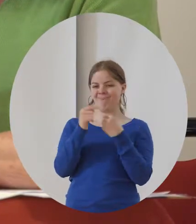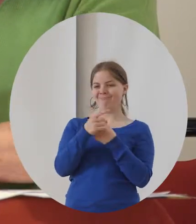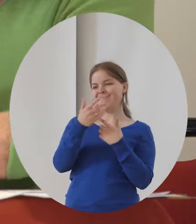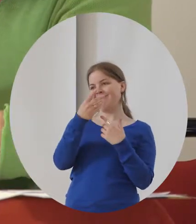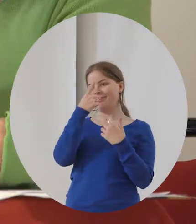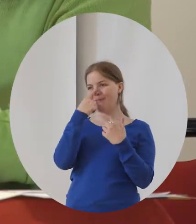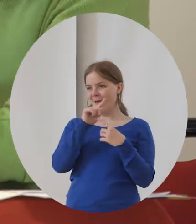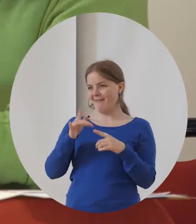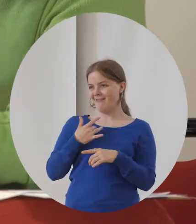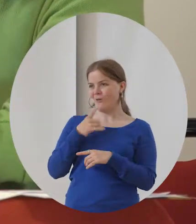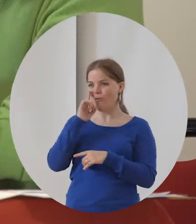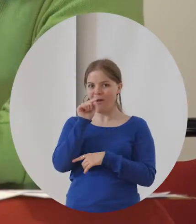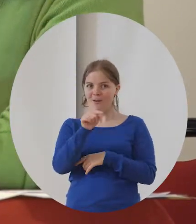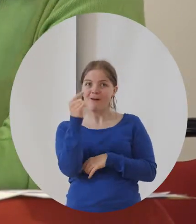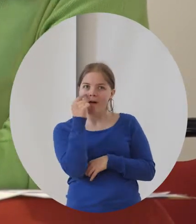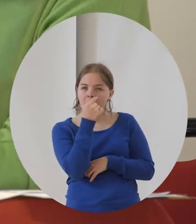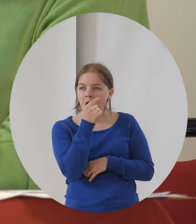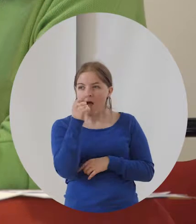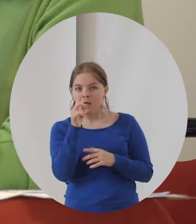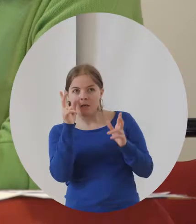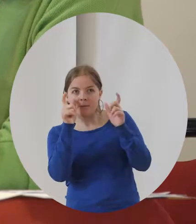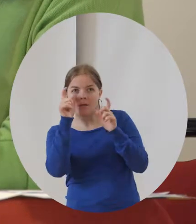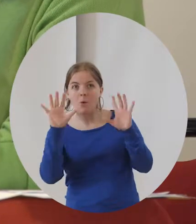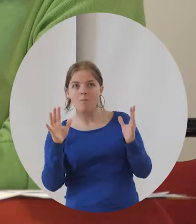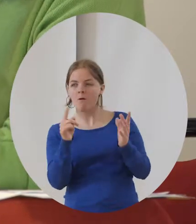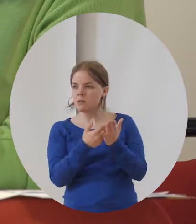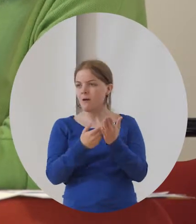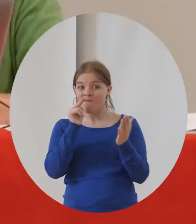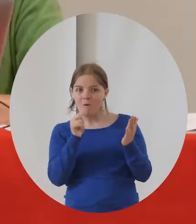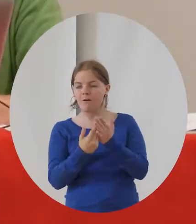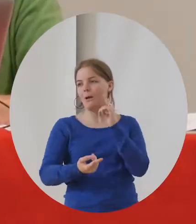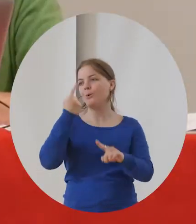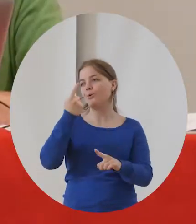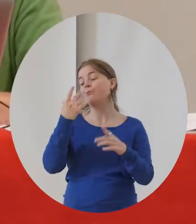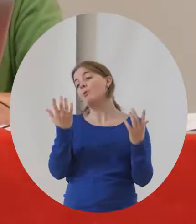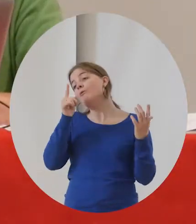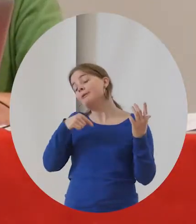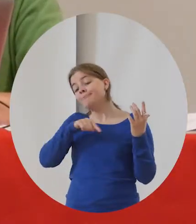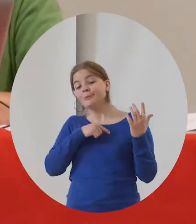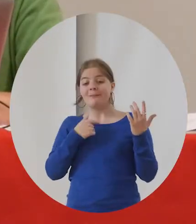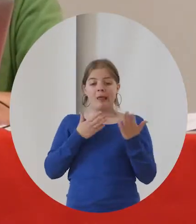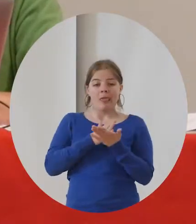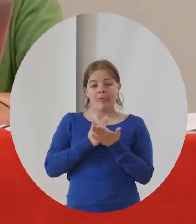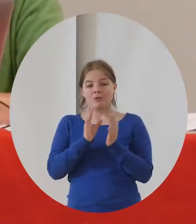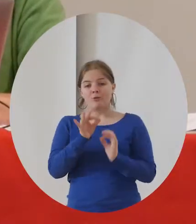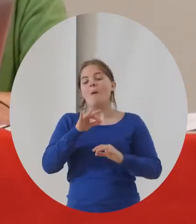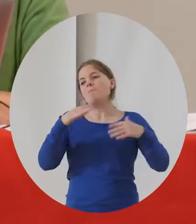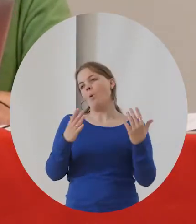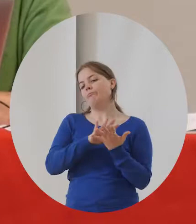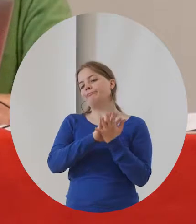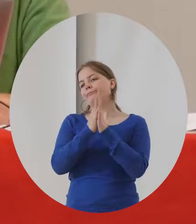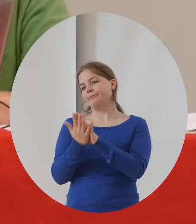l'expression qu'ils ont dans les yeux est extrêmement importante. Mais bon, il fallait faire un choix. Donc, ce seront des illustrations